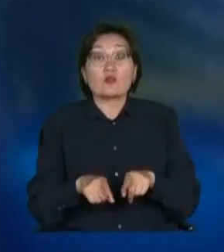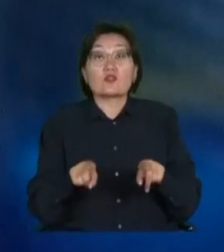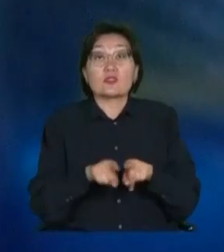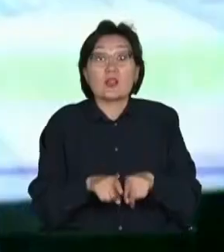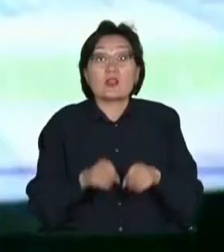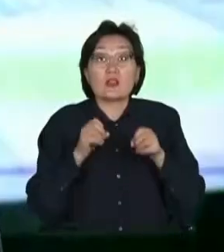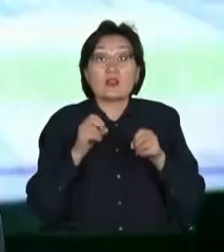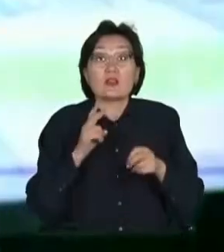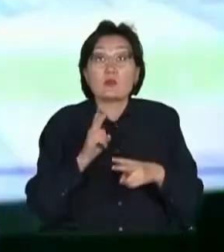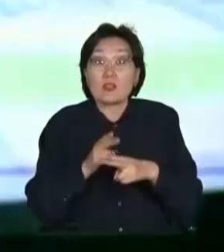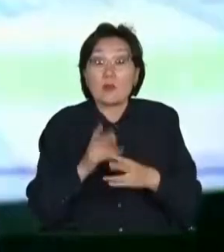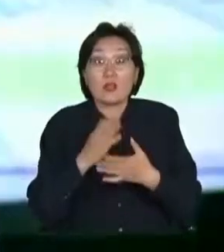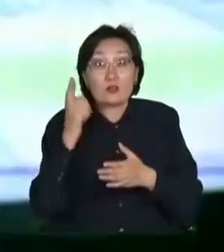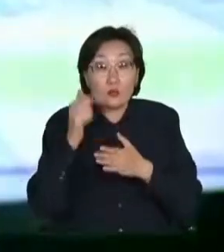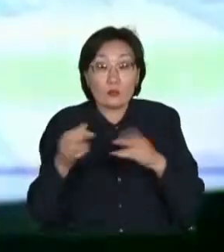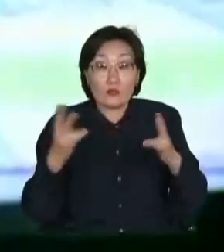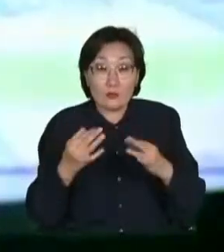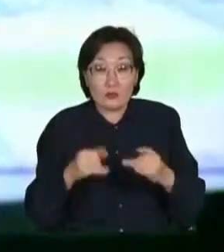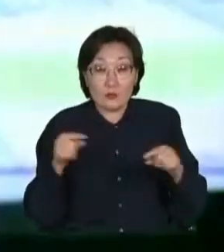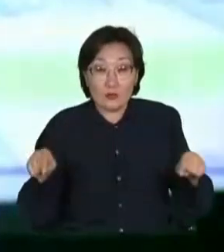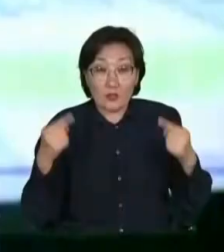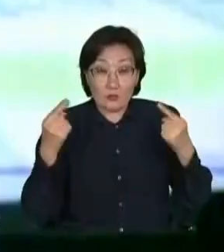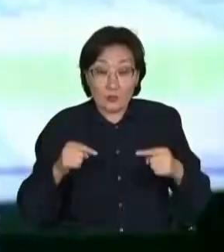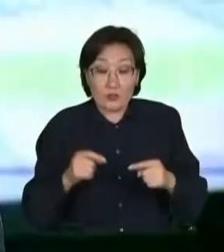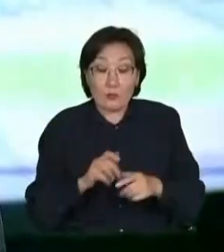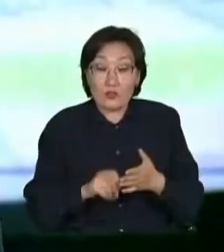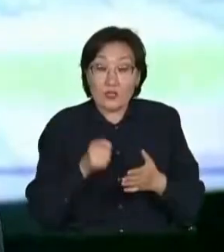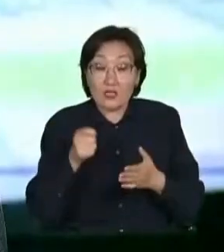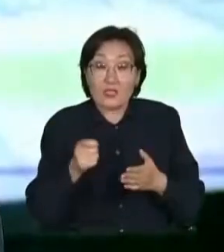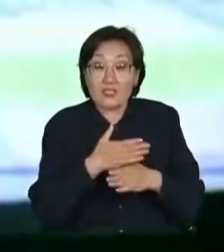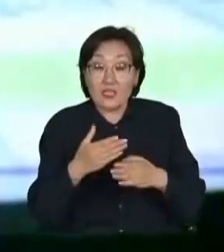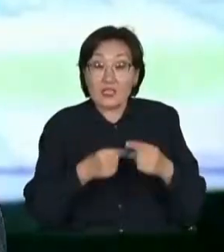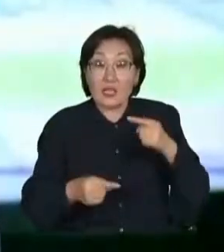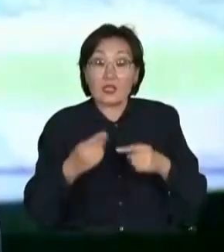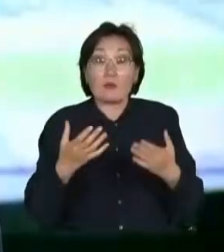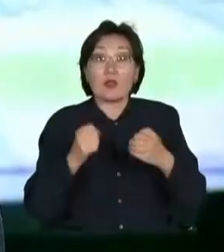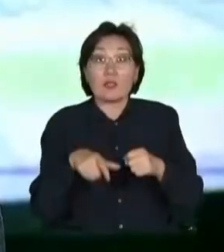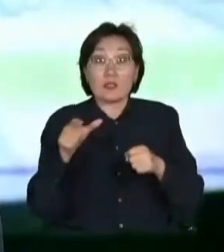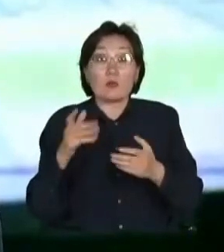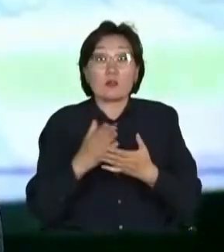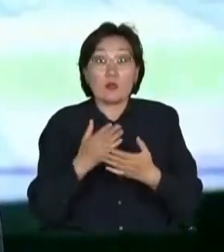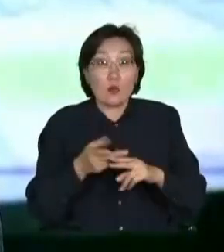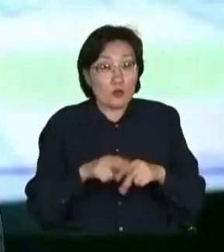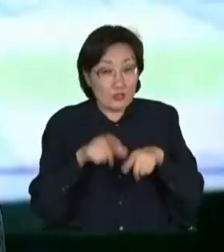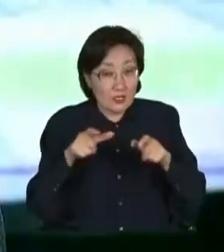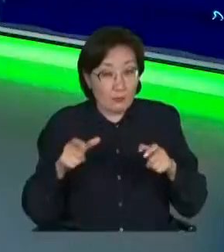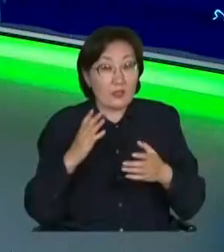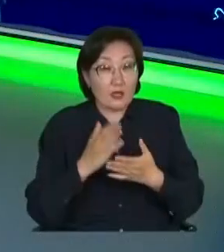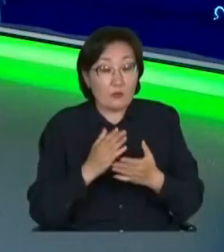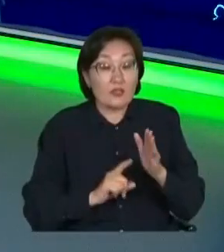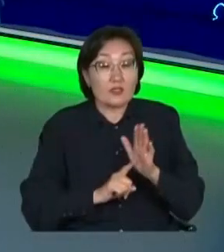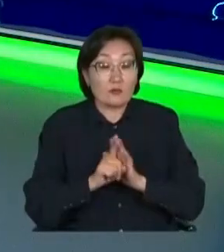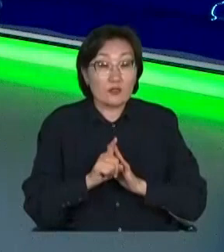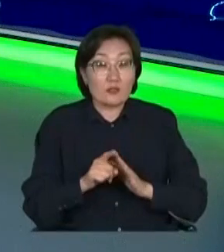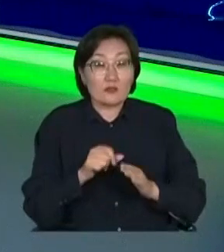кезде. Түсінікті. Енді алғашында банкроттыққа өтініш беріп кейін қайтарып алған азаматтар болды ма? Ондай азаматтар болады. Себебі басында мысалы